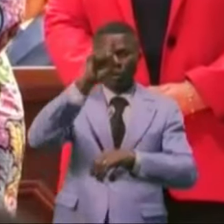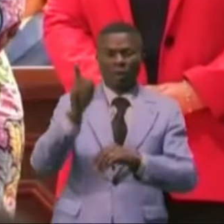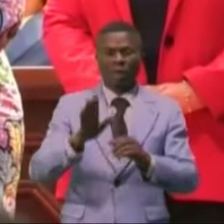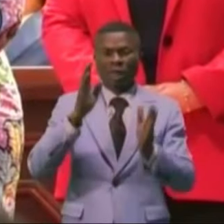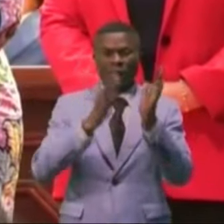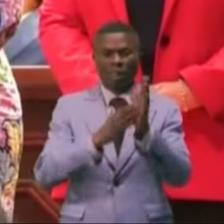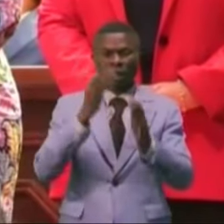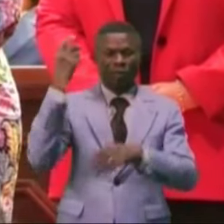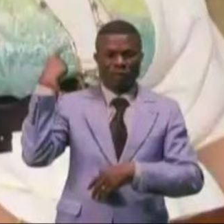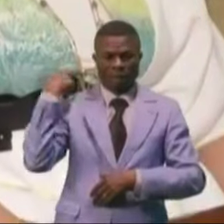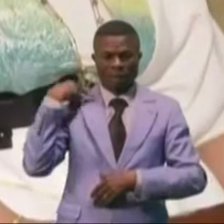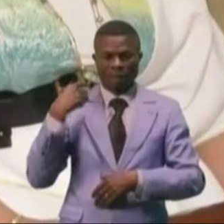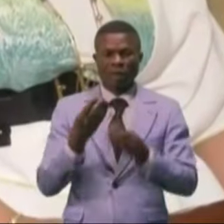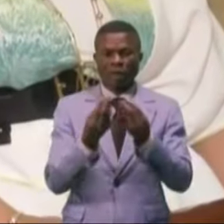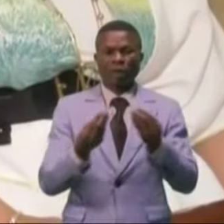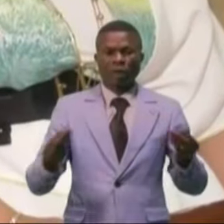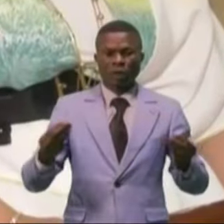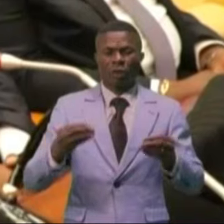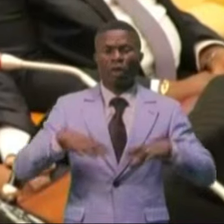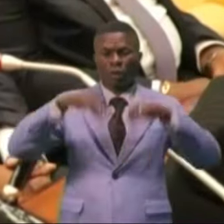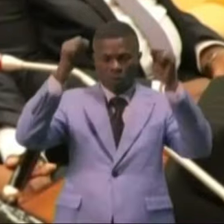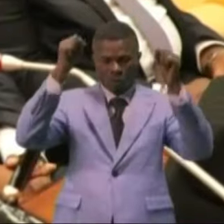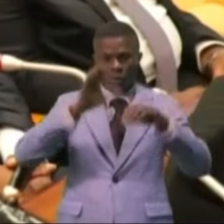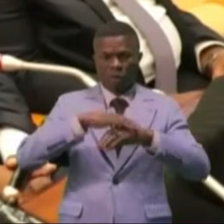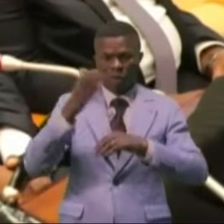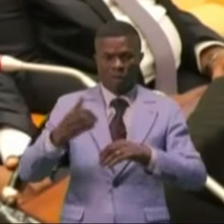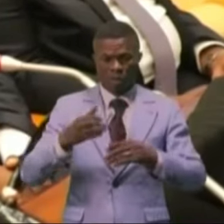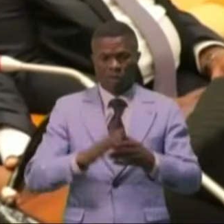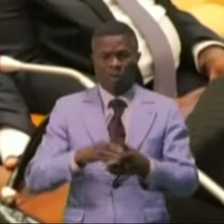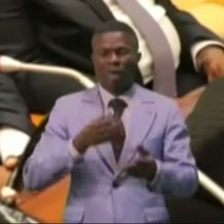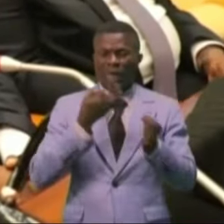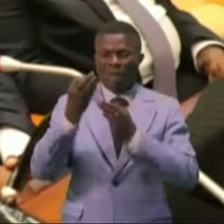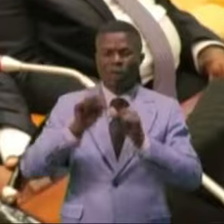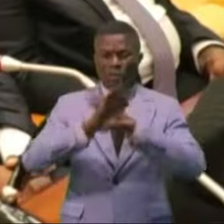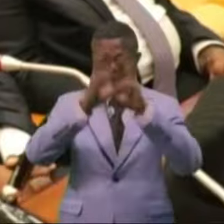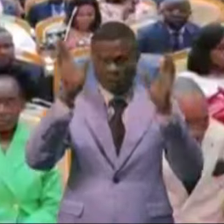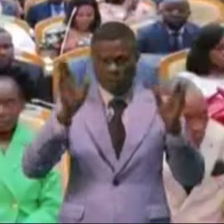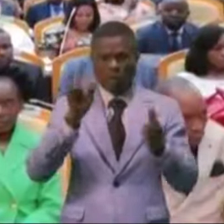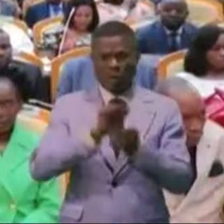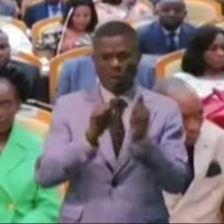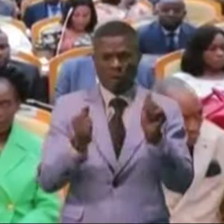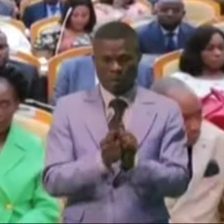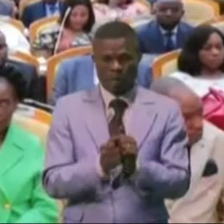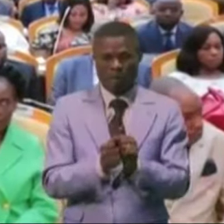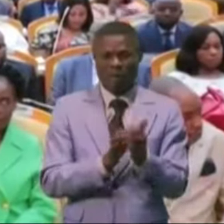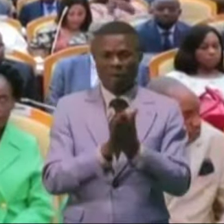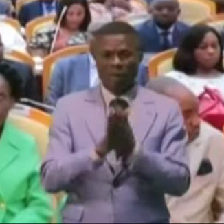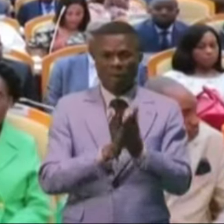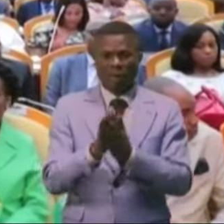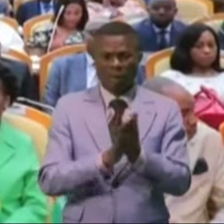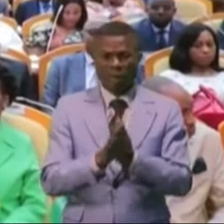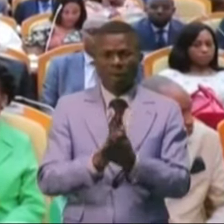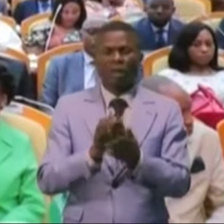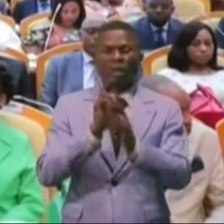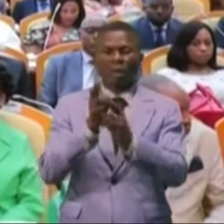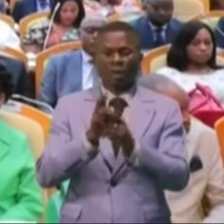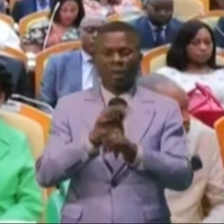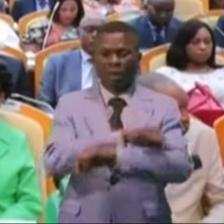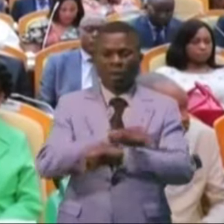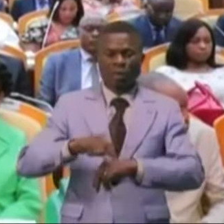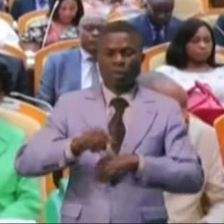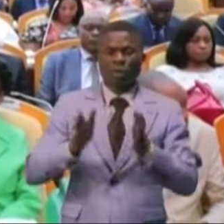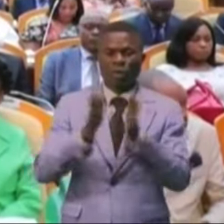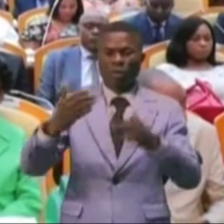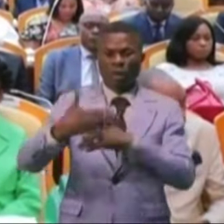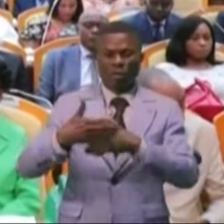députés, la résolution a été adoptée après quelques éclaircissements. Pour les points ayant trait au réquisitoire du procureur général près